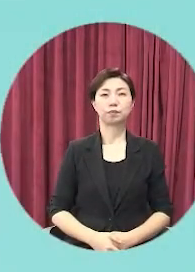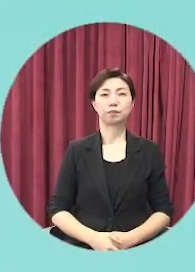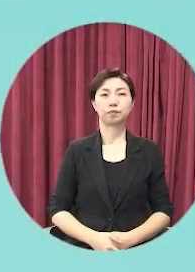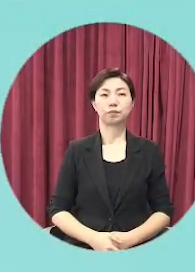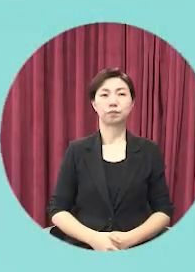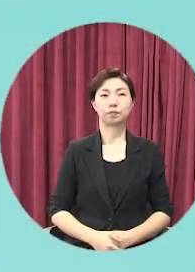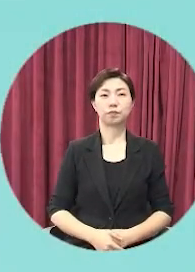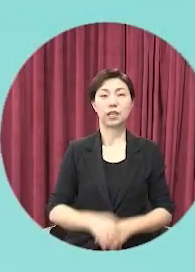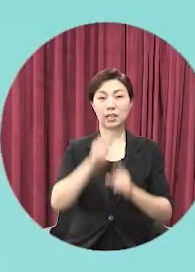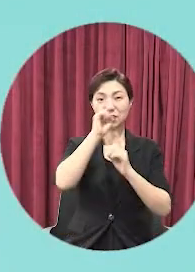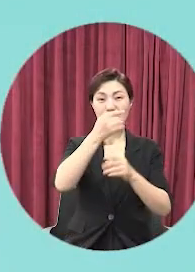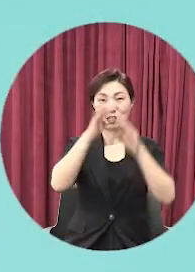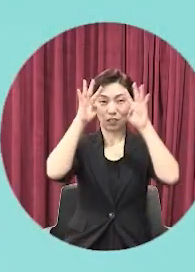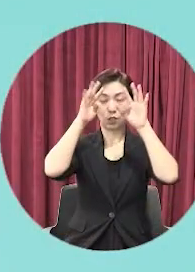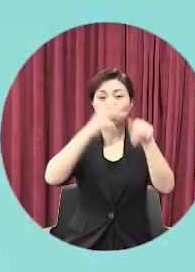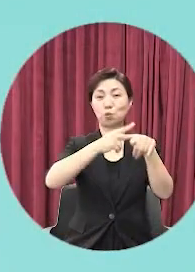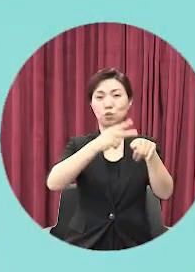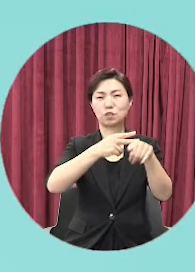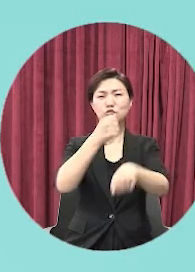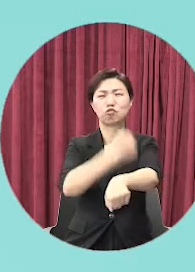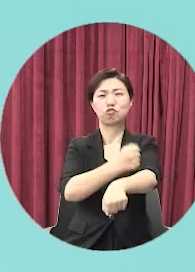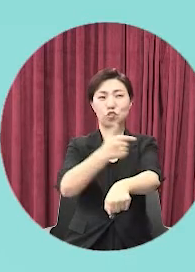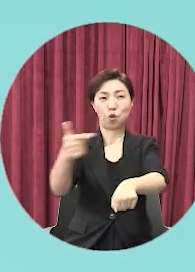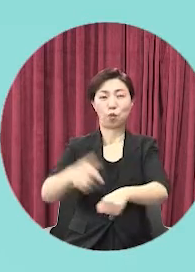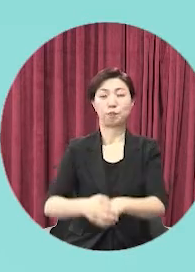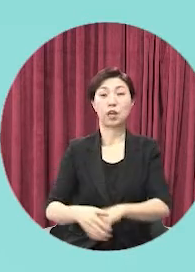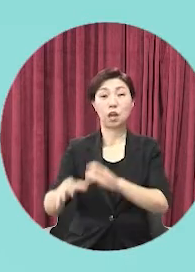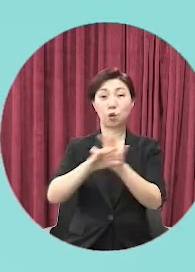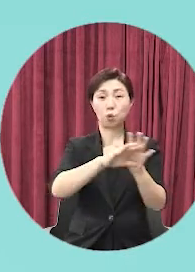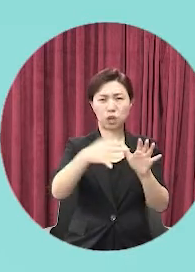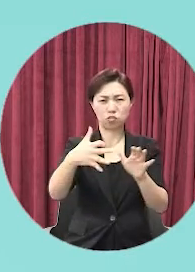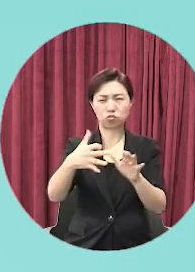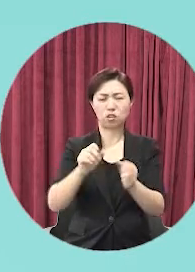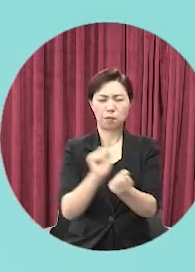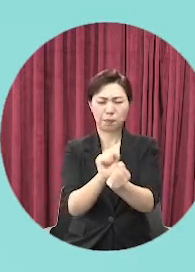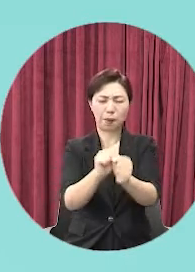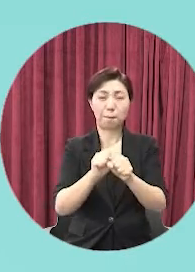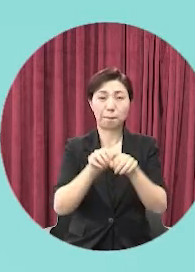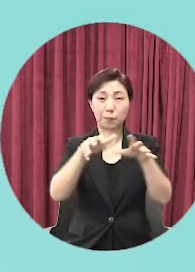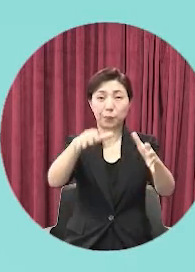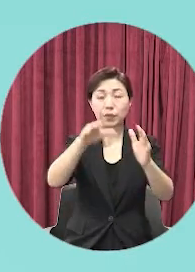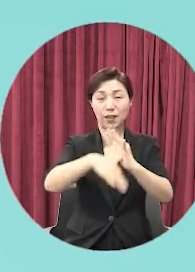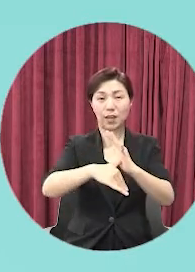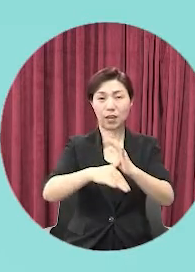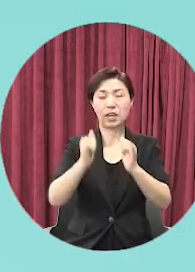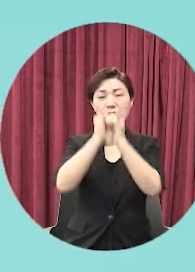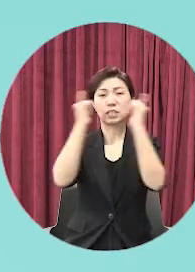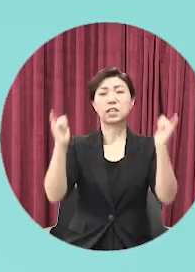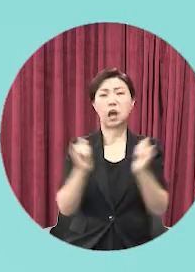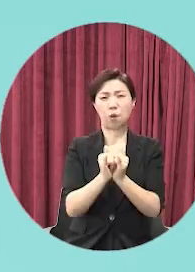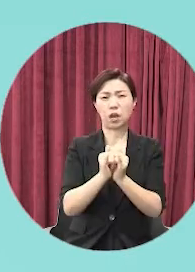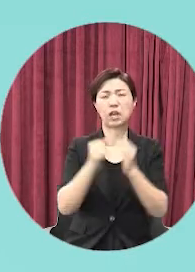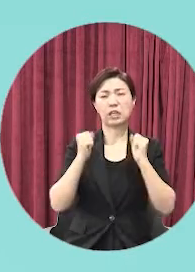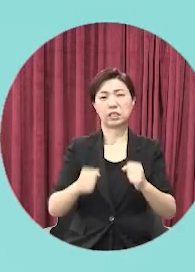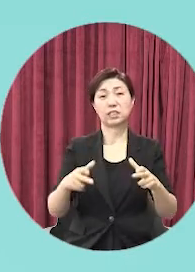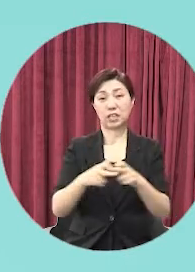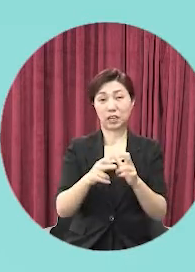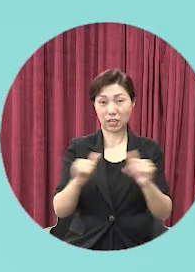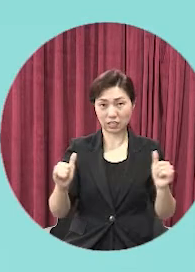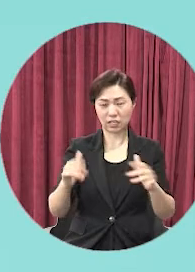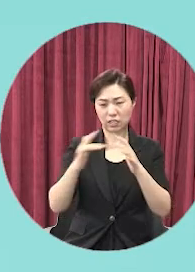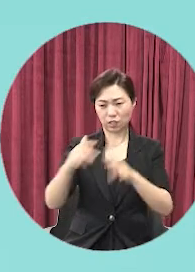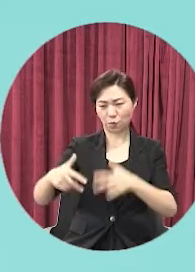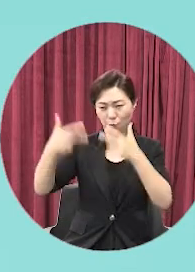네, 교수님 수고하셨습니다. 팬데믹 시대에 그 지역사회에 있는 장애인들에게 어떻게 비대면 서비스를